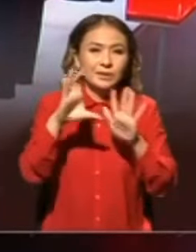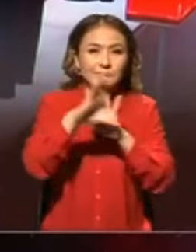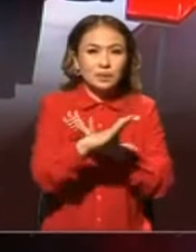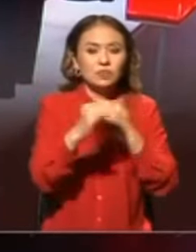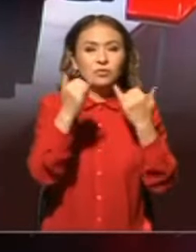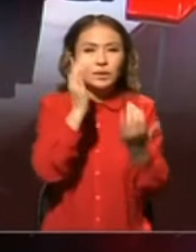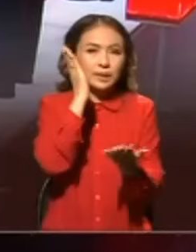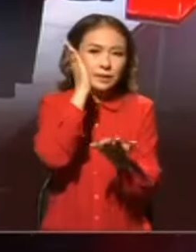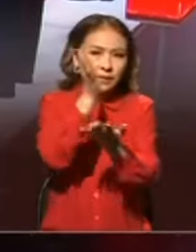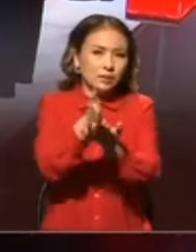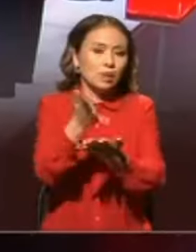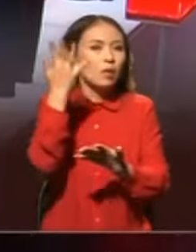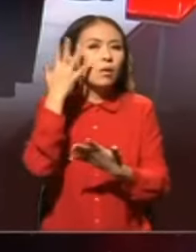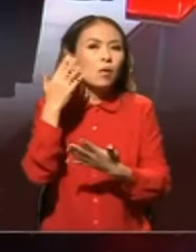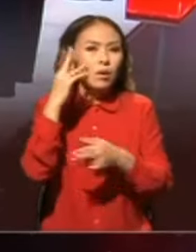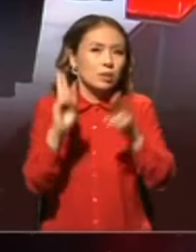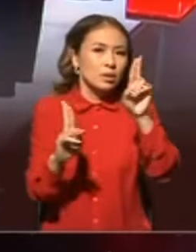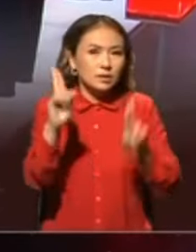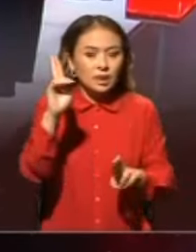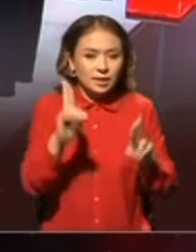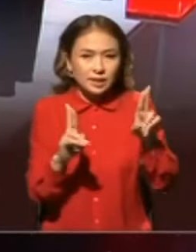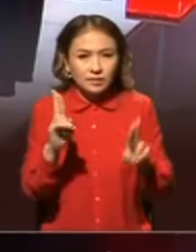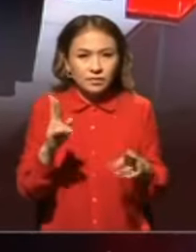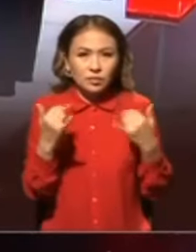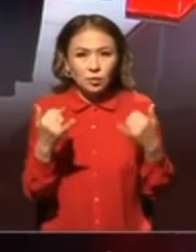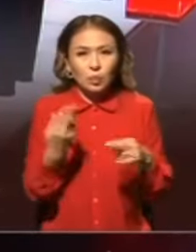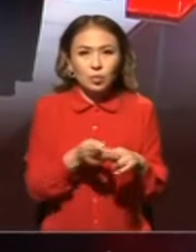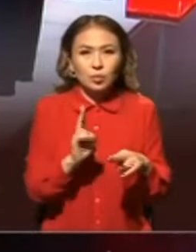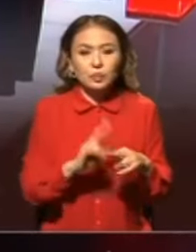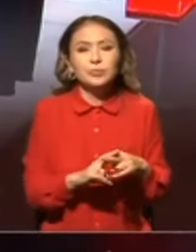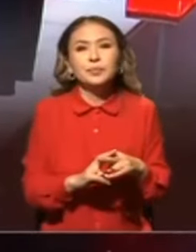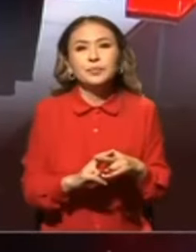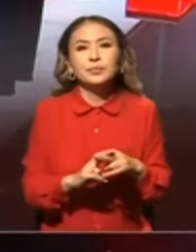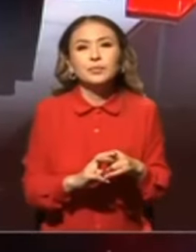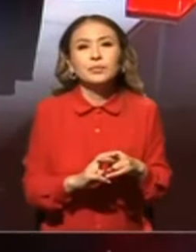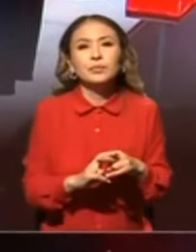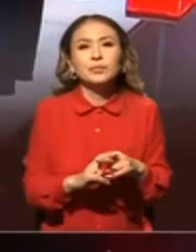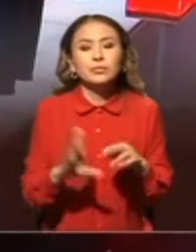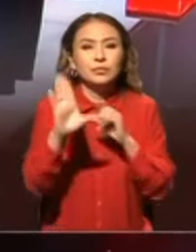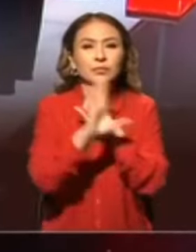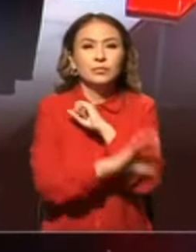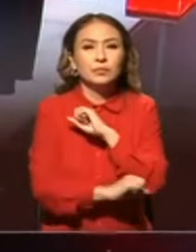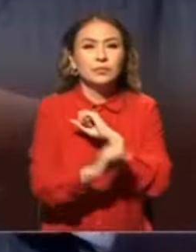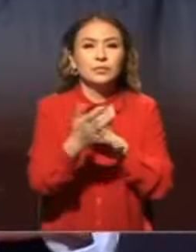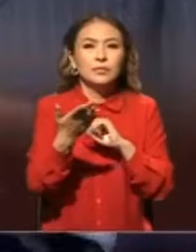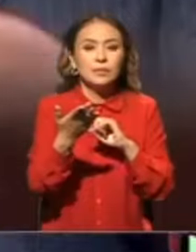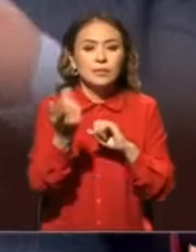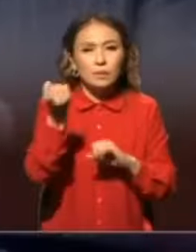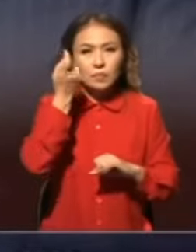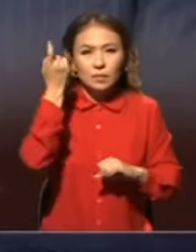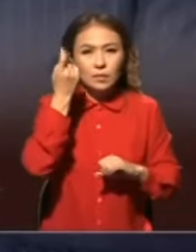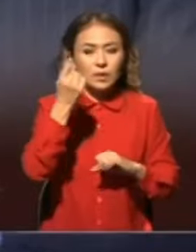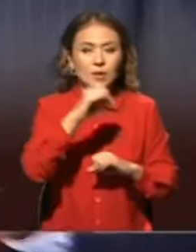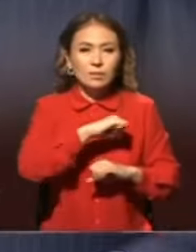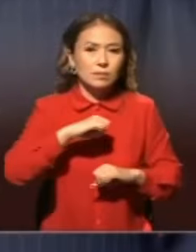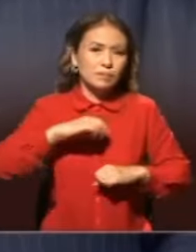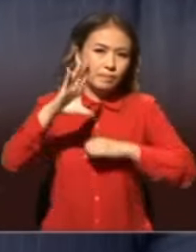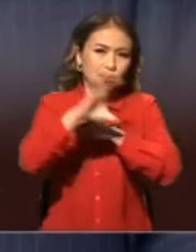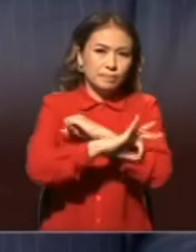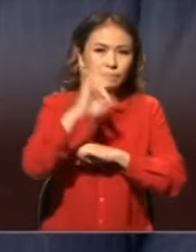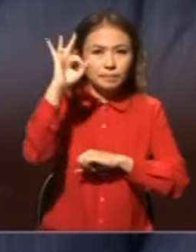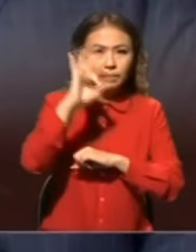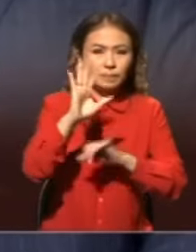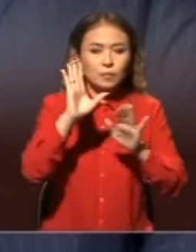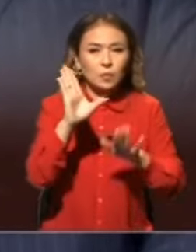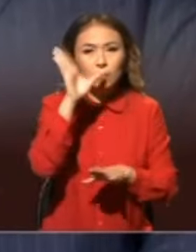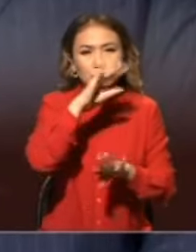яғни тікелей субсидиялау тәсілінен кесіп, ол мынау соңғы тұтынушыға, шаруаға ең соңғы пайыз көлемімен